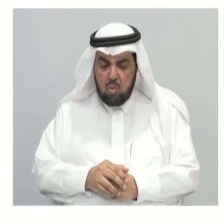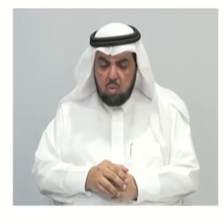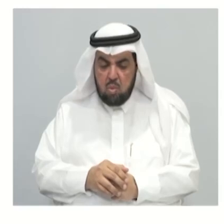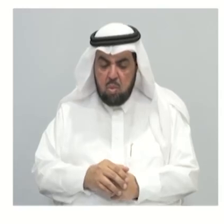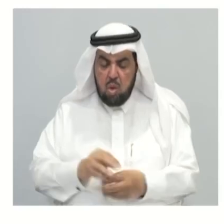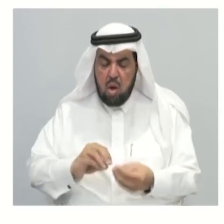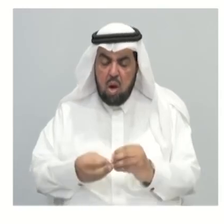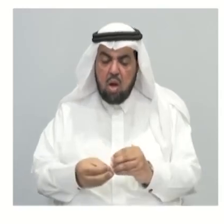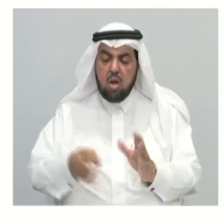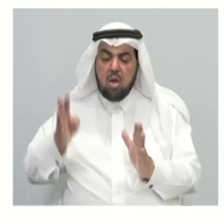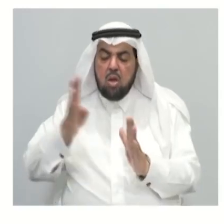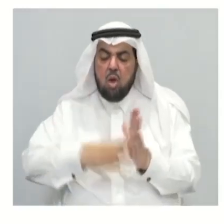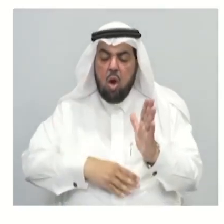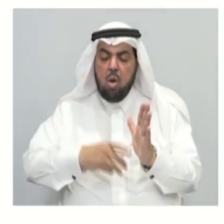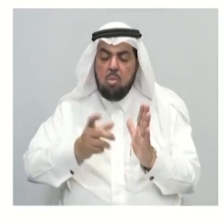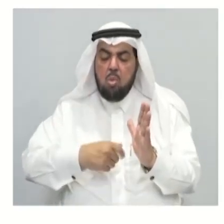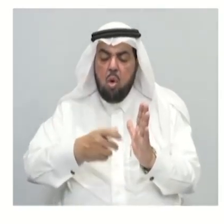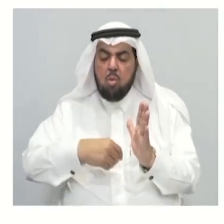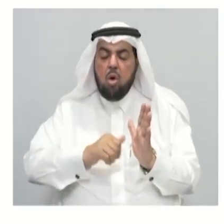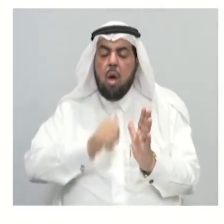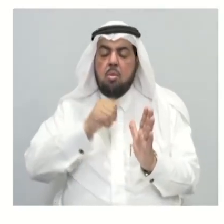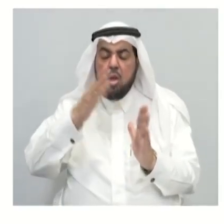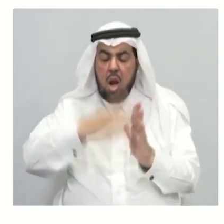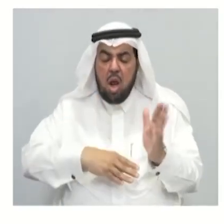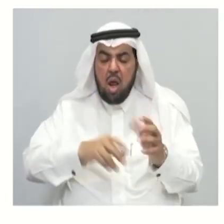ثم التعبئه او لون التعبئه لهذا